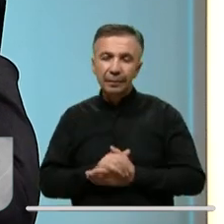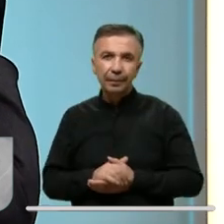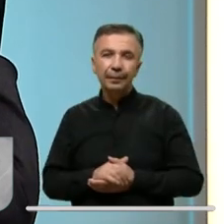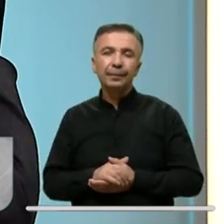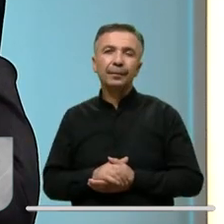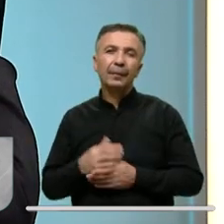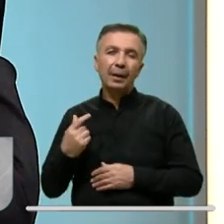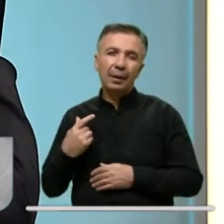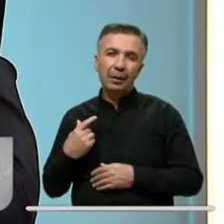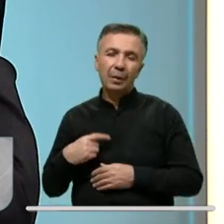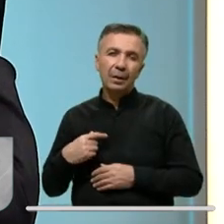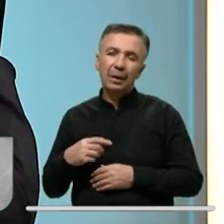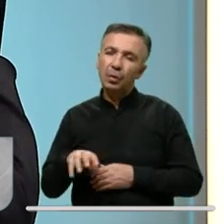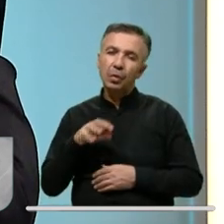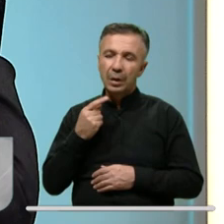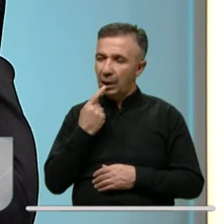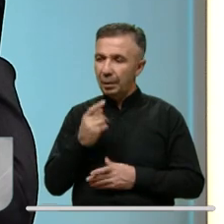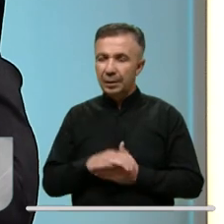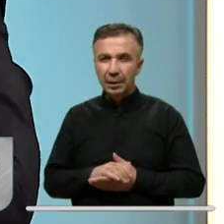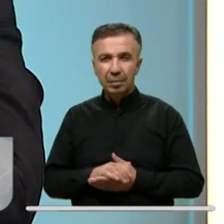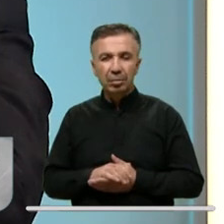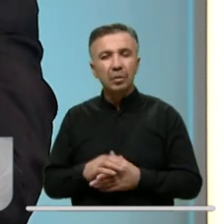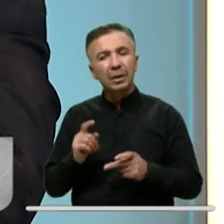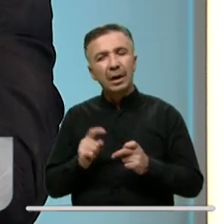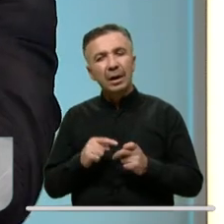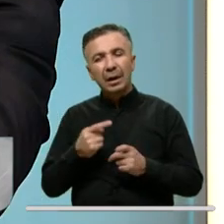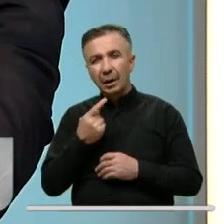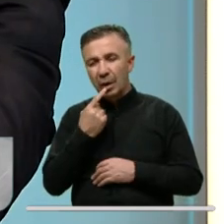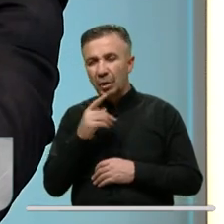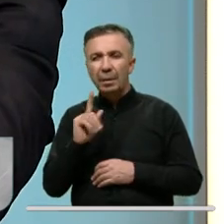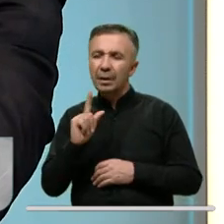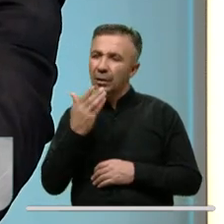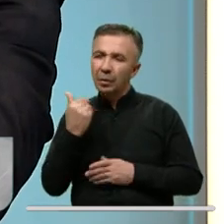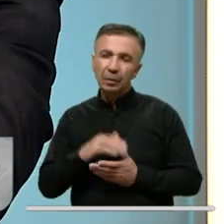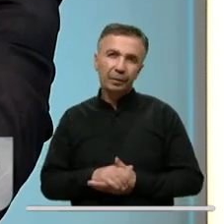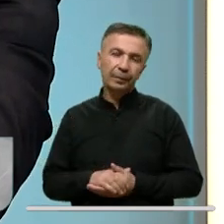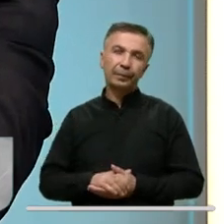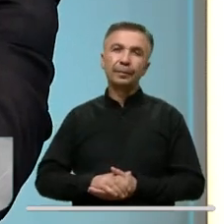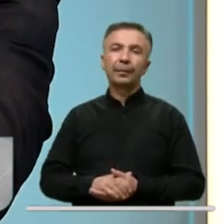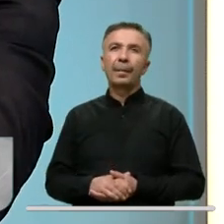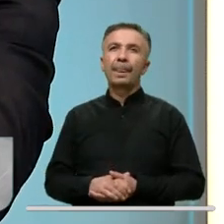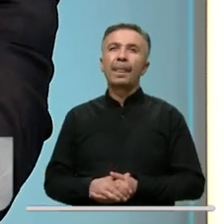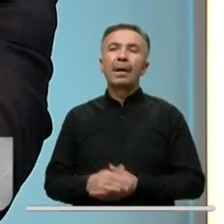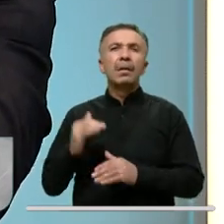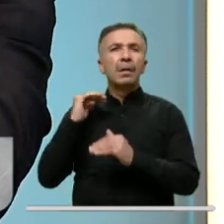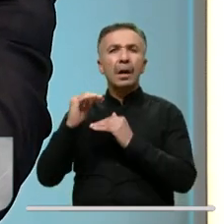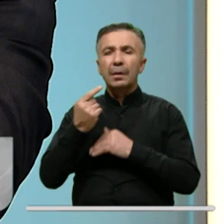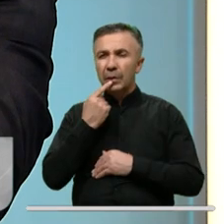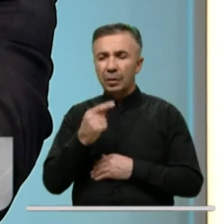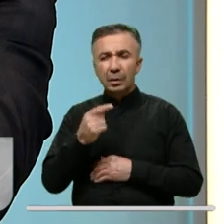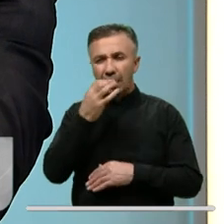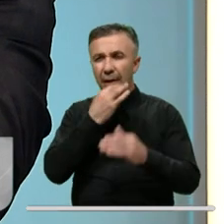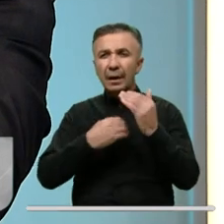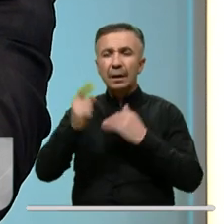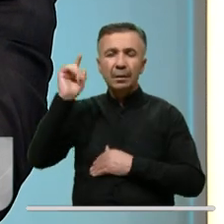s veya sünnetini diyebilir bunun rekatlarını söylemeye de gerek yok Bu arada bunu da söyleyeyim yani halkımız diyor ki Niyet